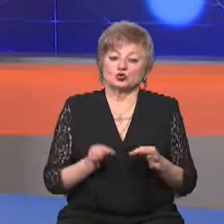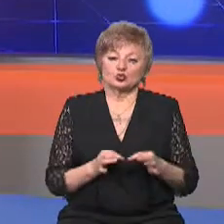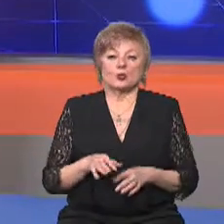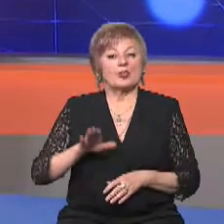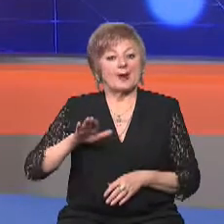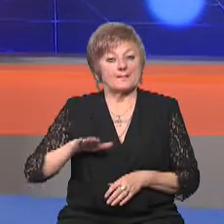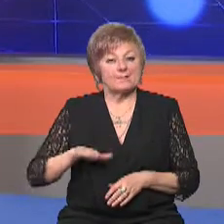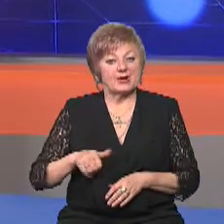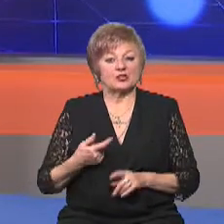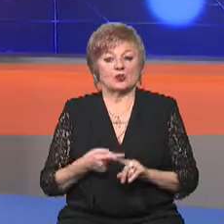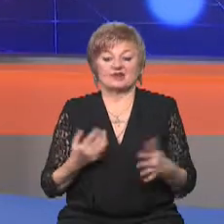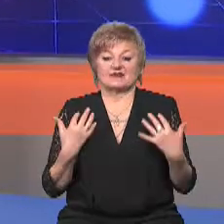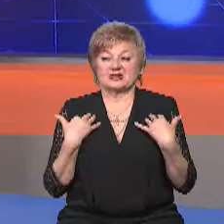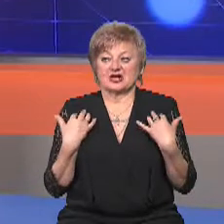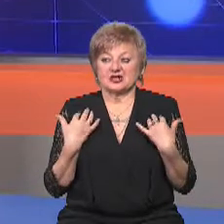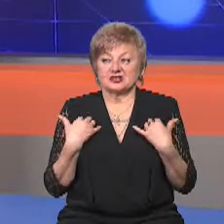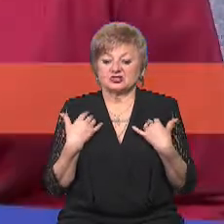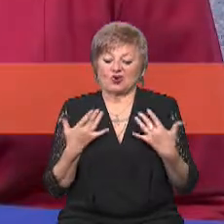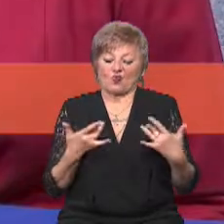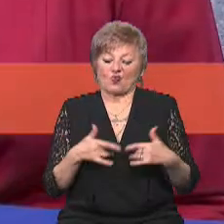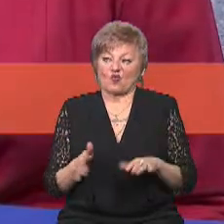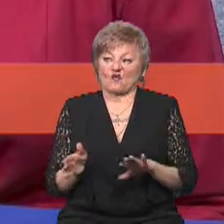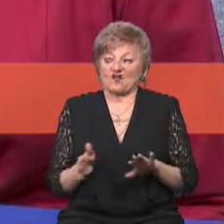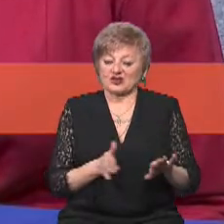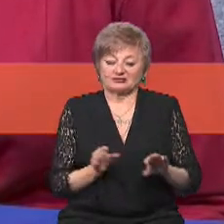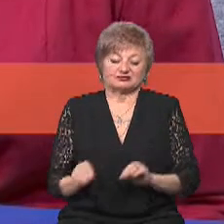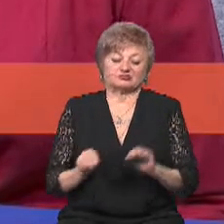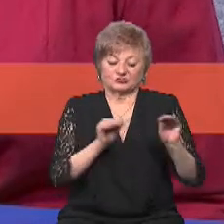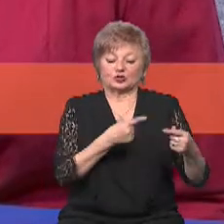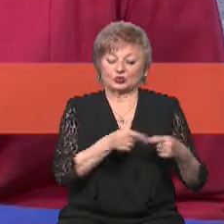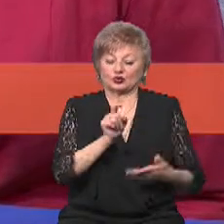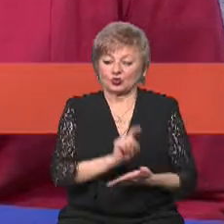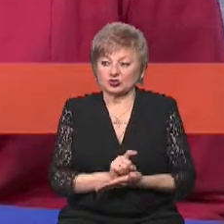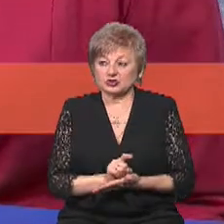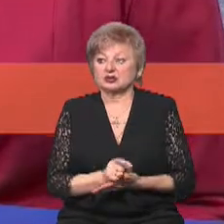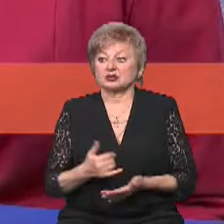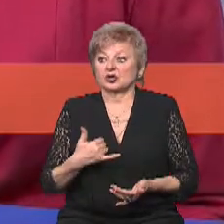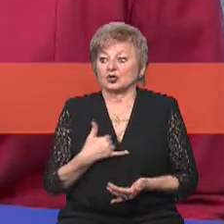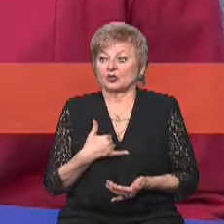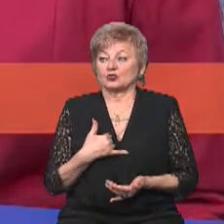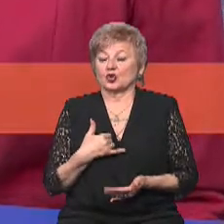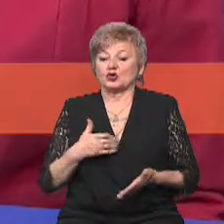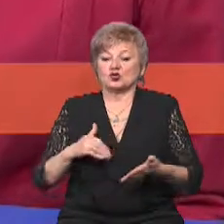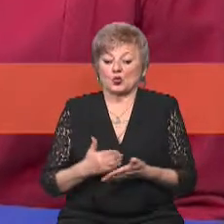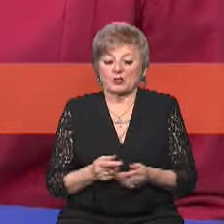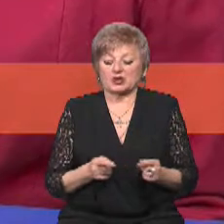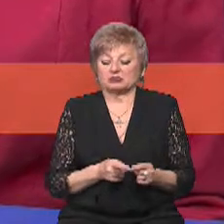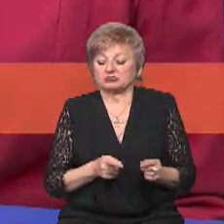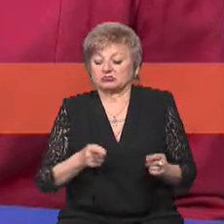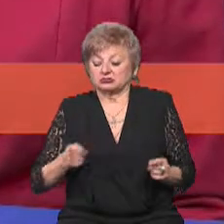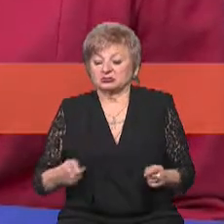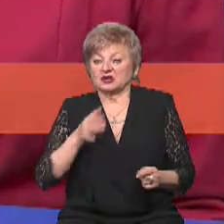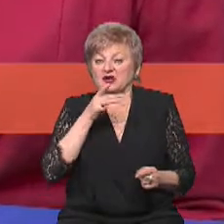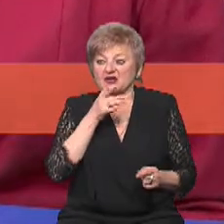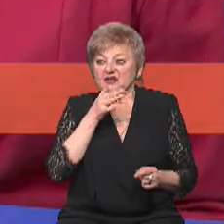Потім цього начальника звільнили, ну, тобто перевели на іншу посаду. І в нас, знову ж таки, був певний період